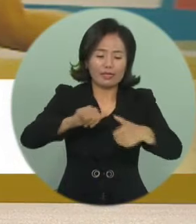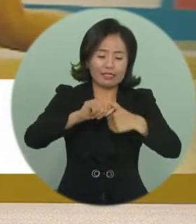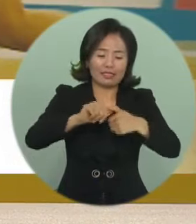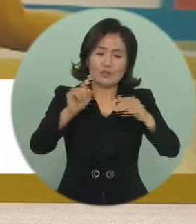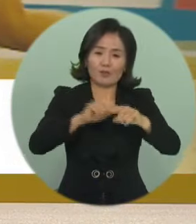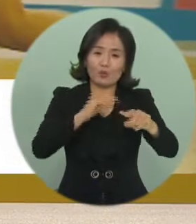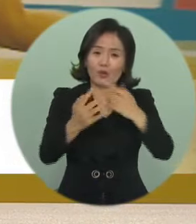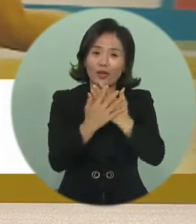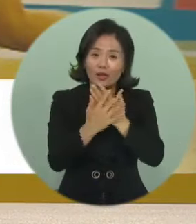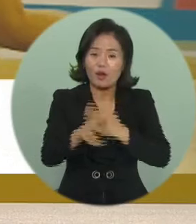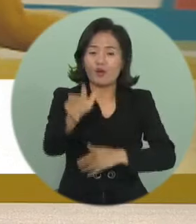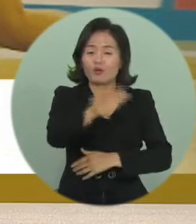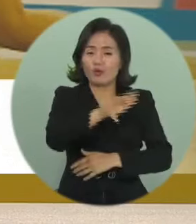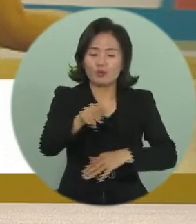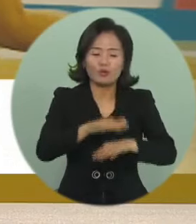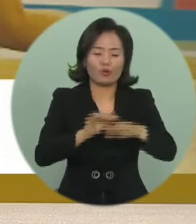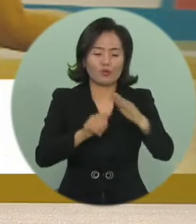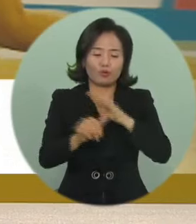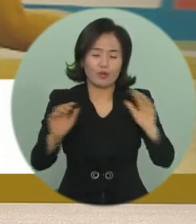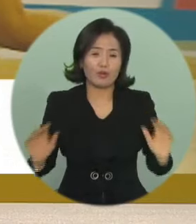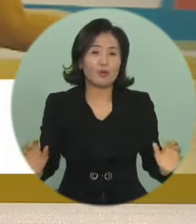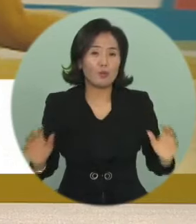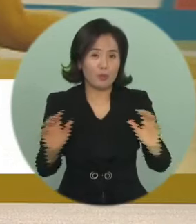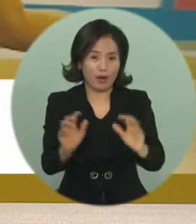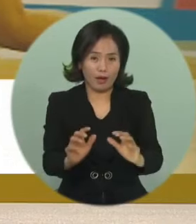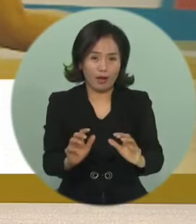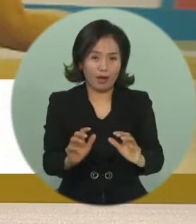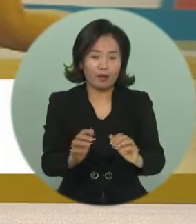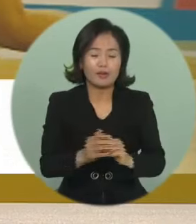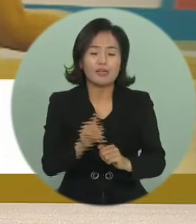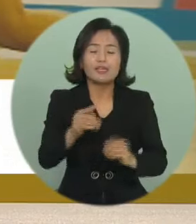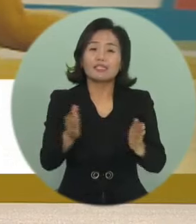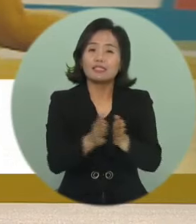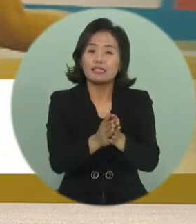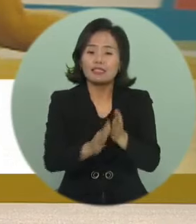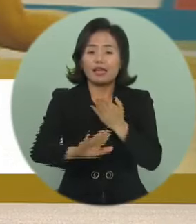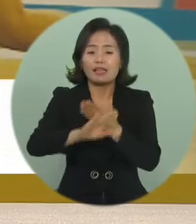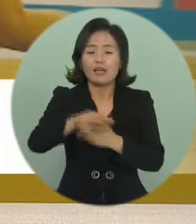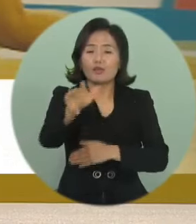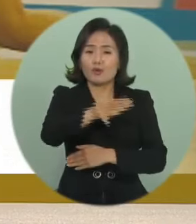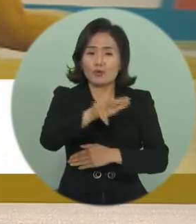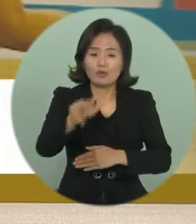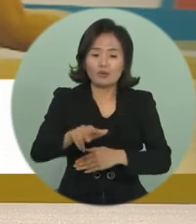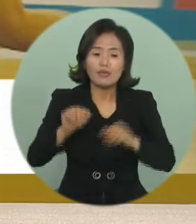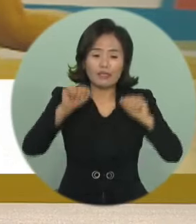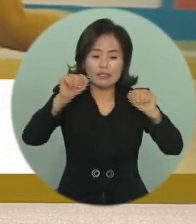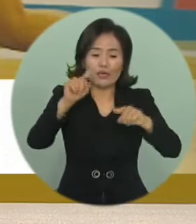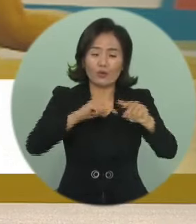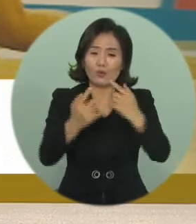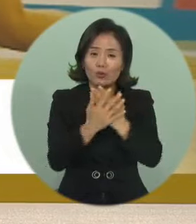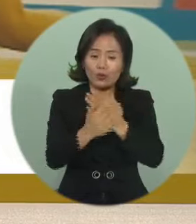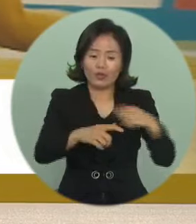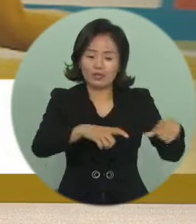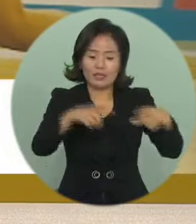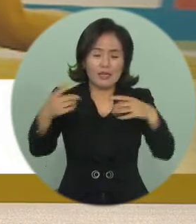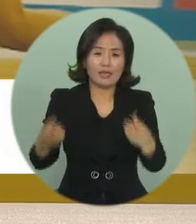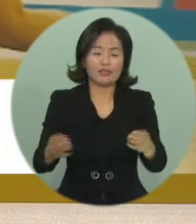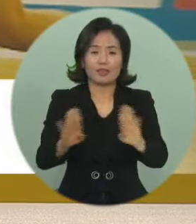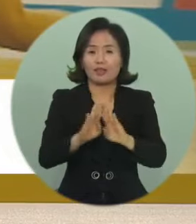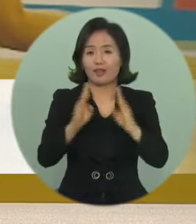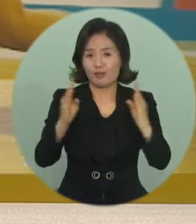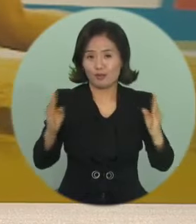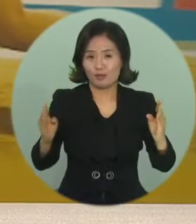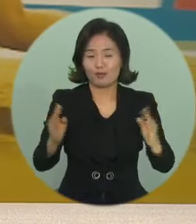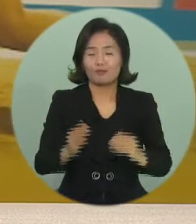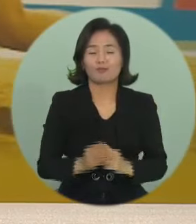열려 전국 각지에서 선수들이 모여들었습니다이를 시작으로 또 다른 전국단위 체육대회와 지역 행사 등이 개최됩니다